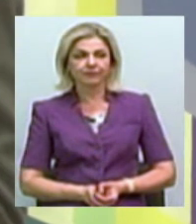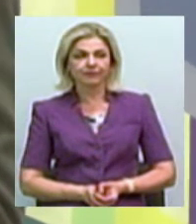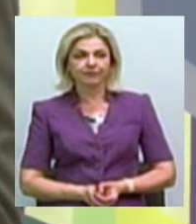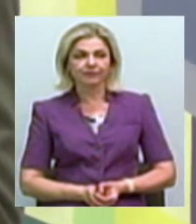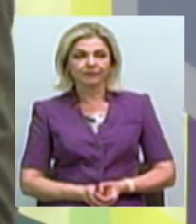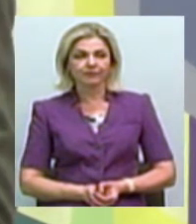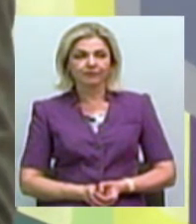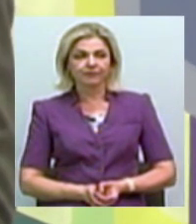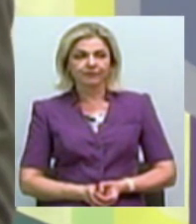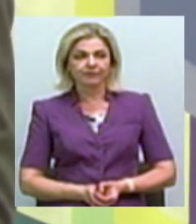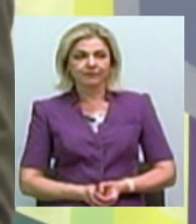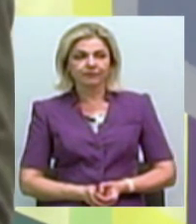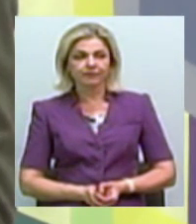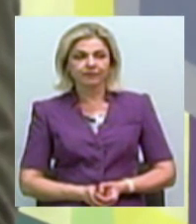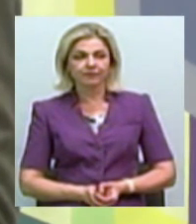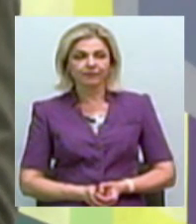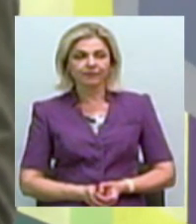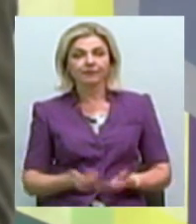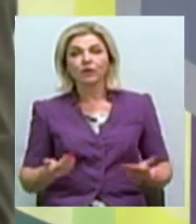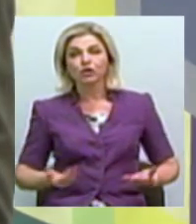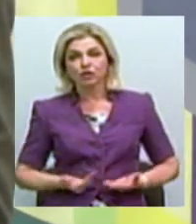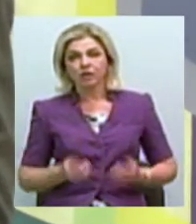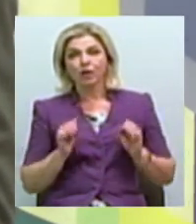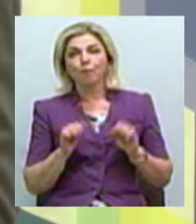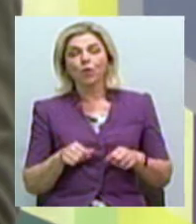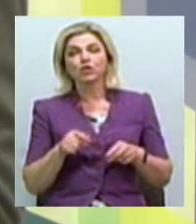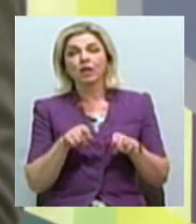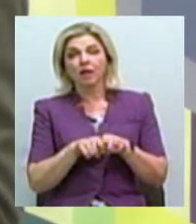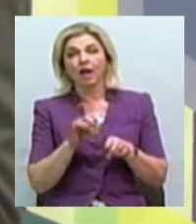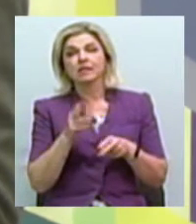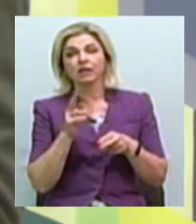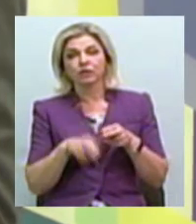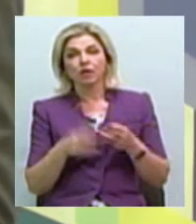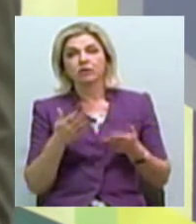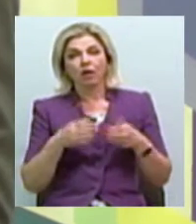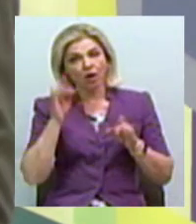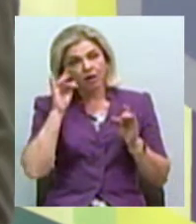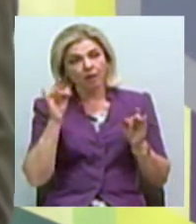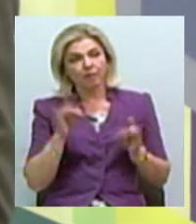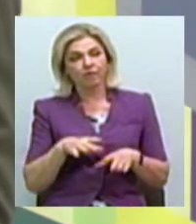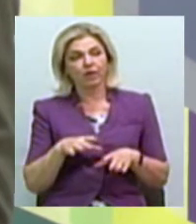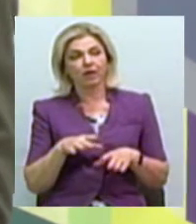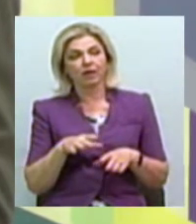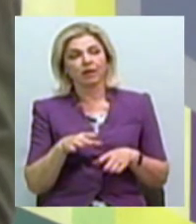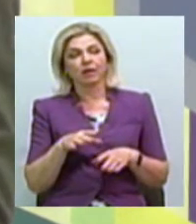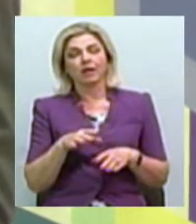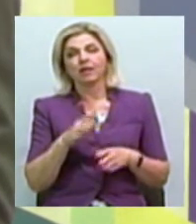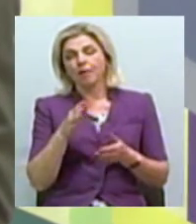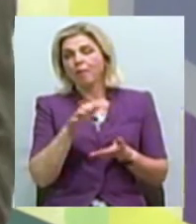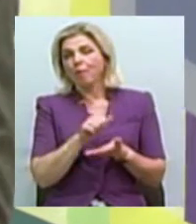Життя може так і скінчитися, якщо раптовий вихор не захопить тебе